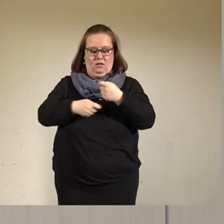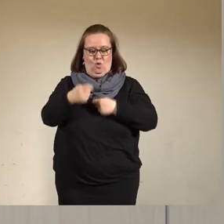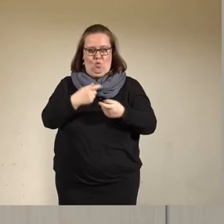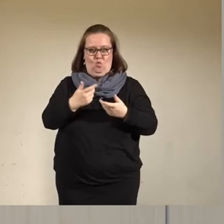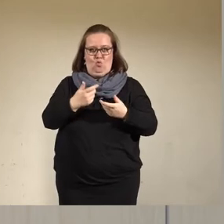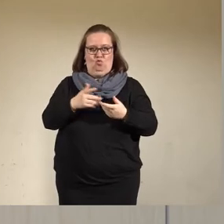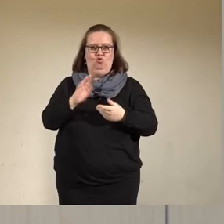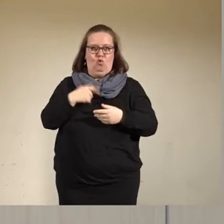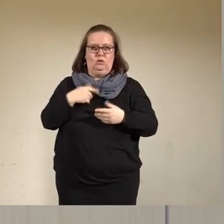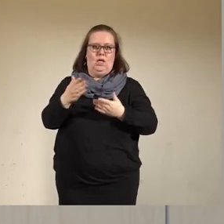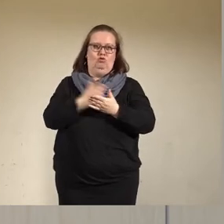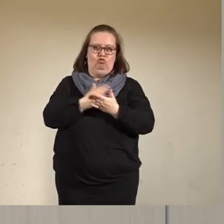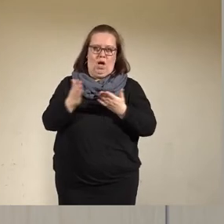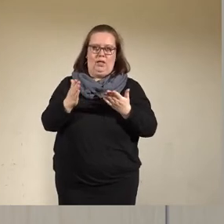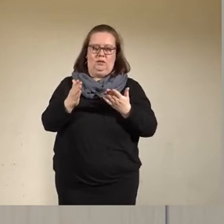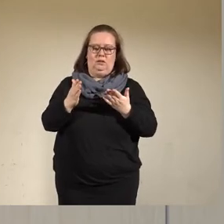diejenigen,